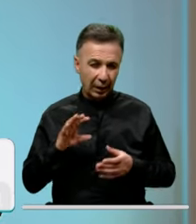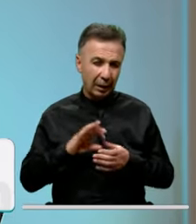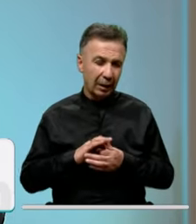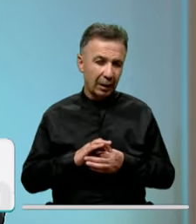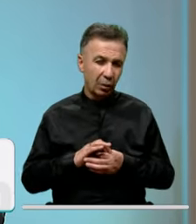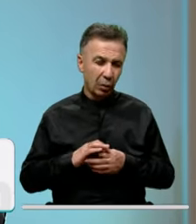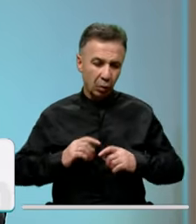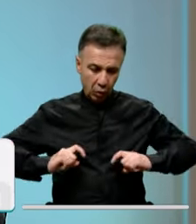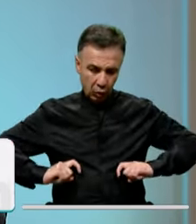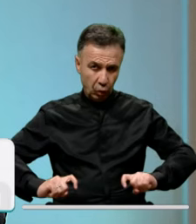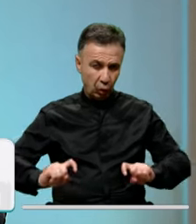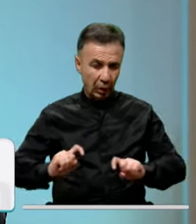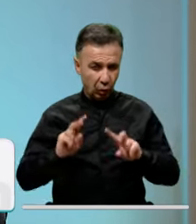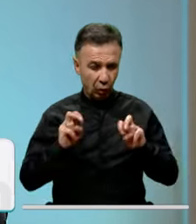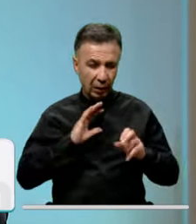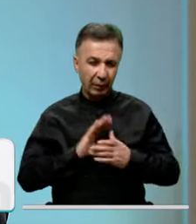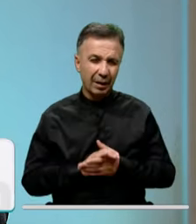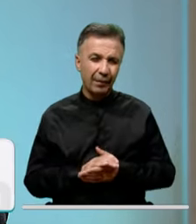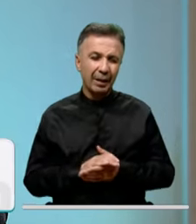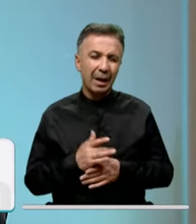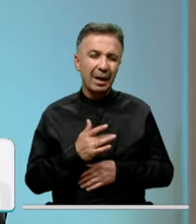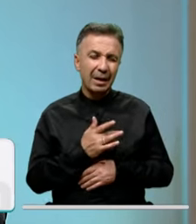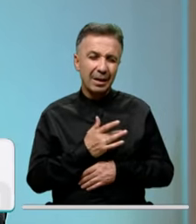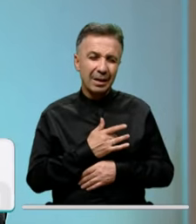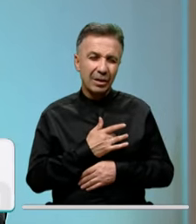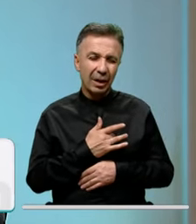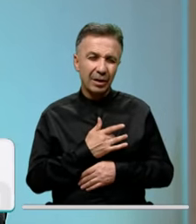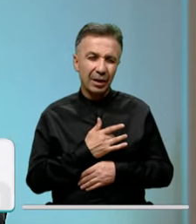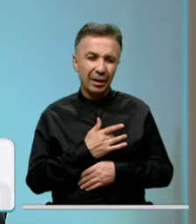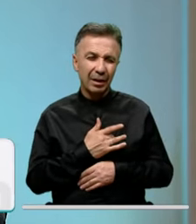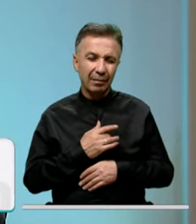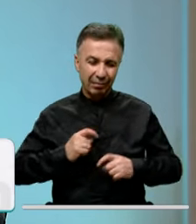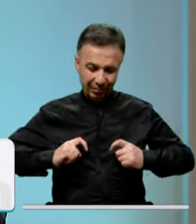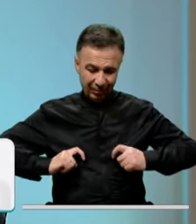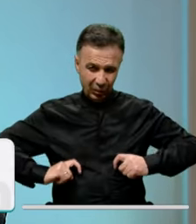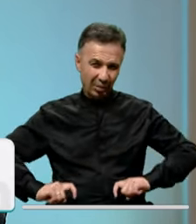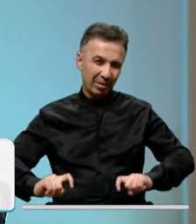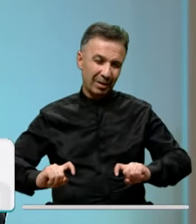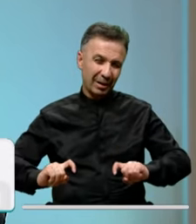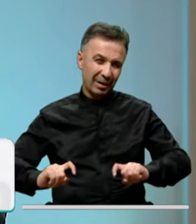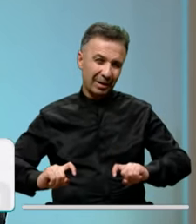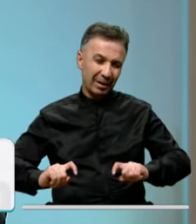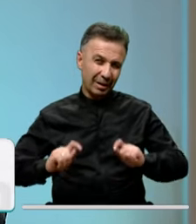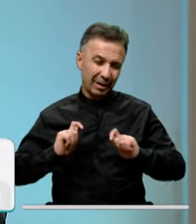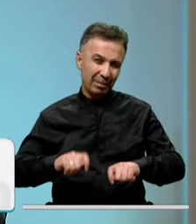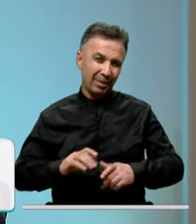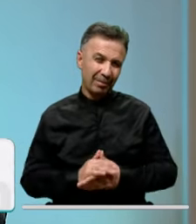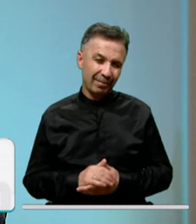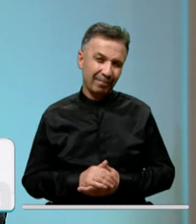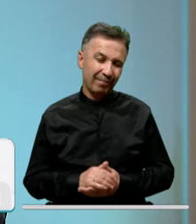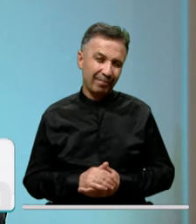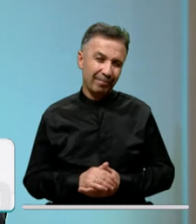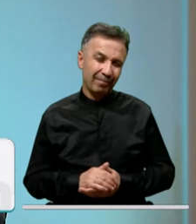bu kürtaj meselesi var ya. Canlı canlı doğramak gibi bir şeydir. Allah muhafaza buyursun. Biz o